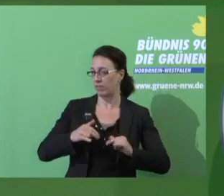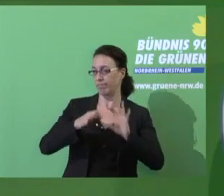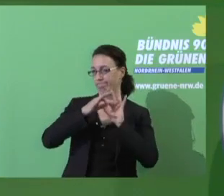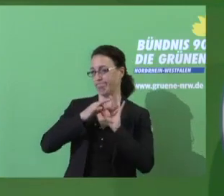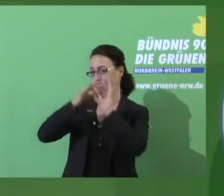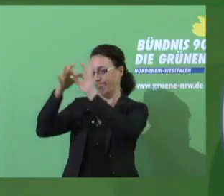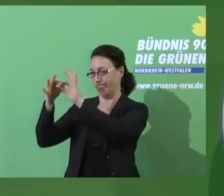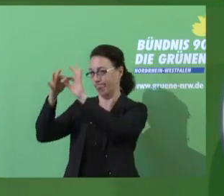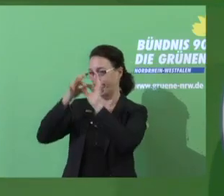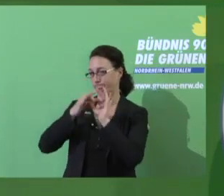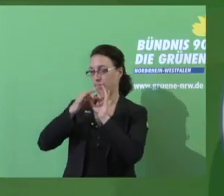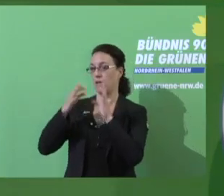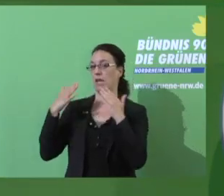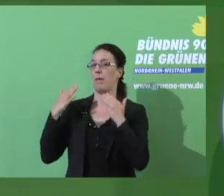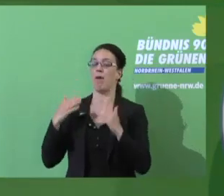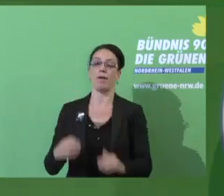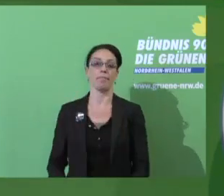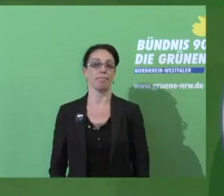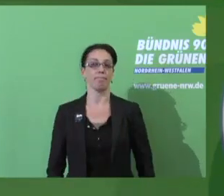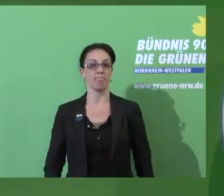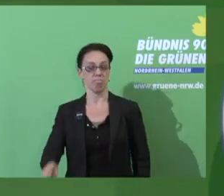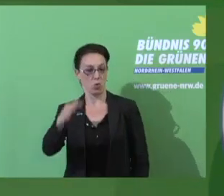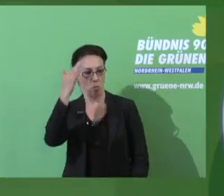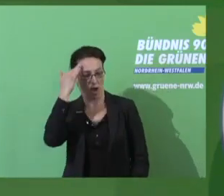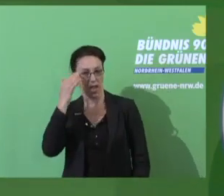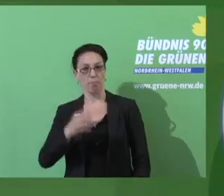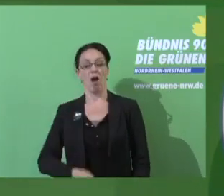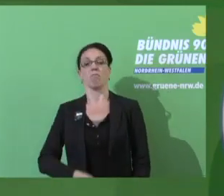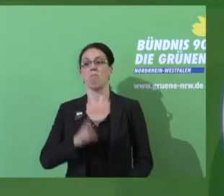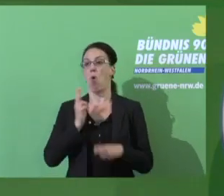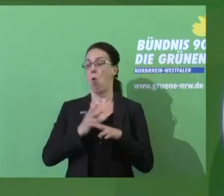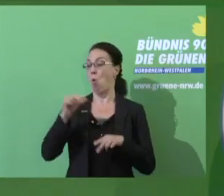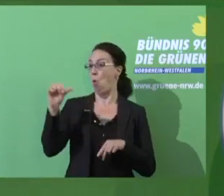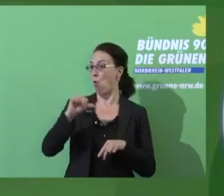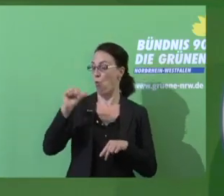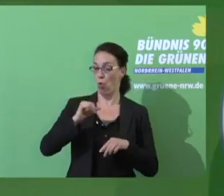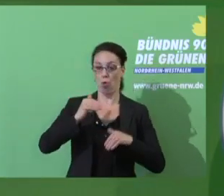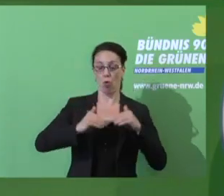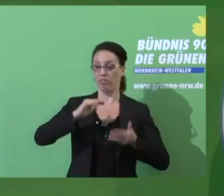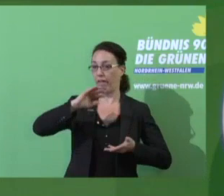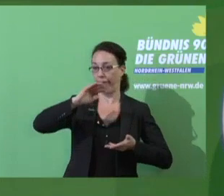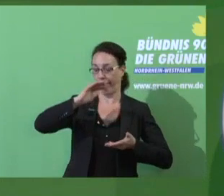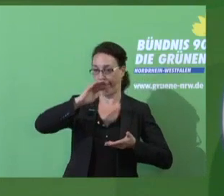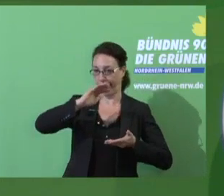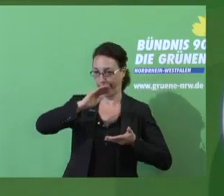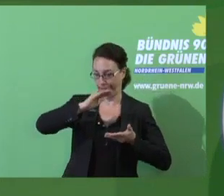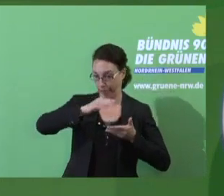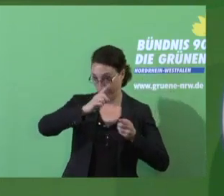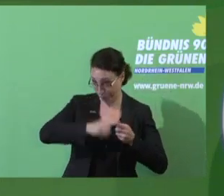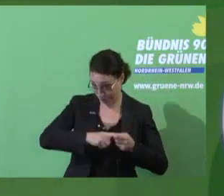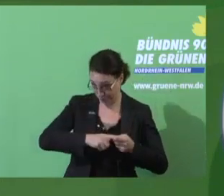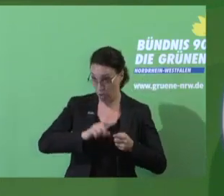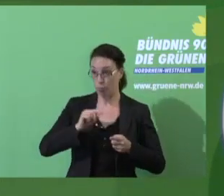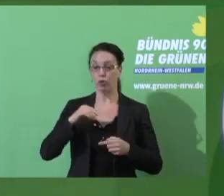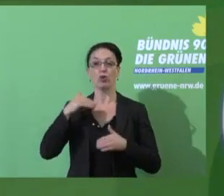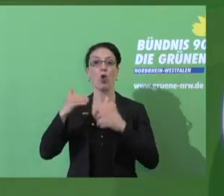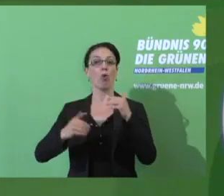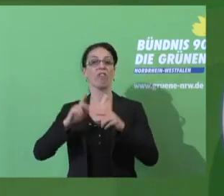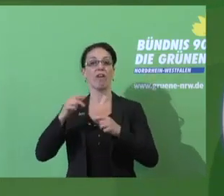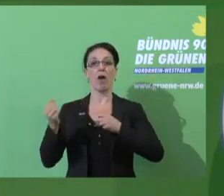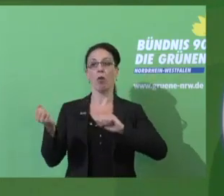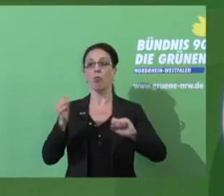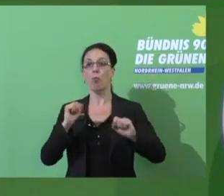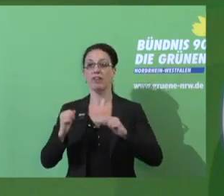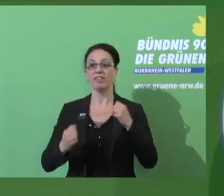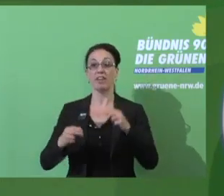von der Endlichkeit von Rohöl sprechen, dann sprechen wir von Endlichkeit von Mobilität, von Verkehrspolitik,